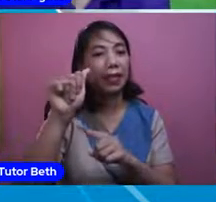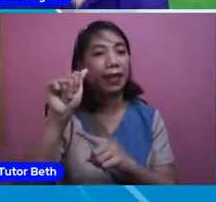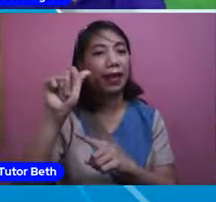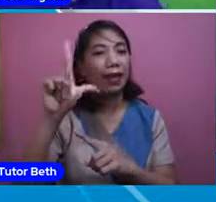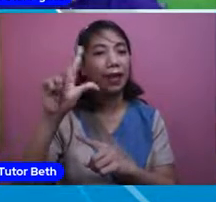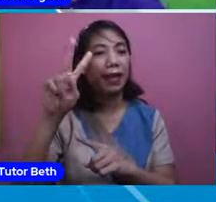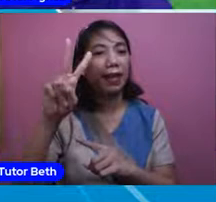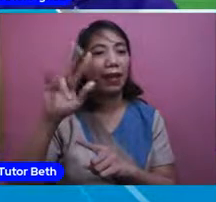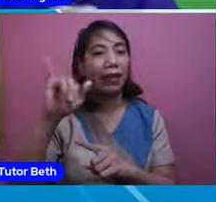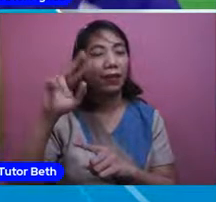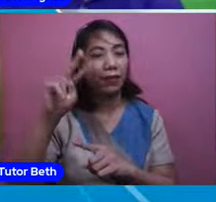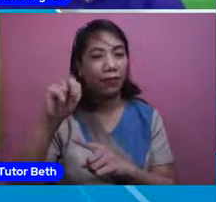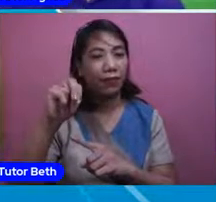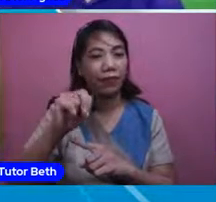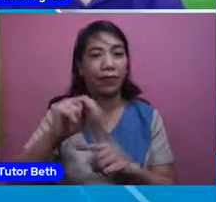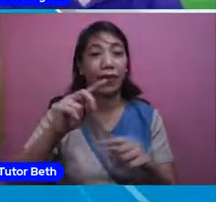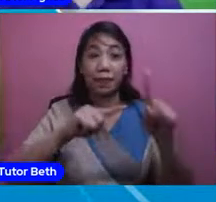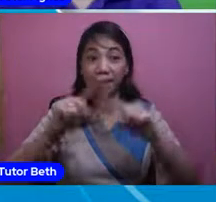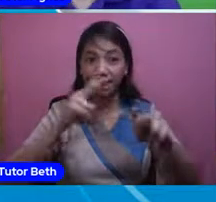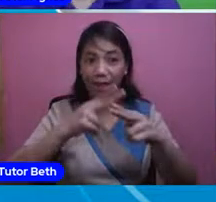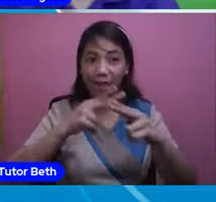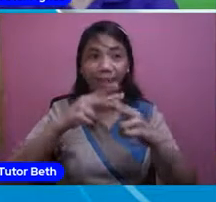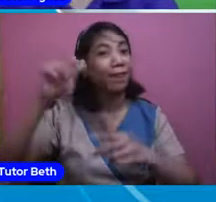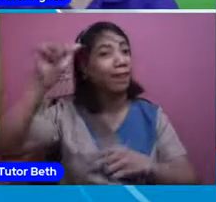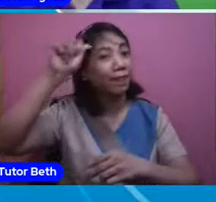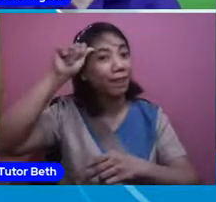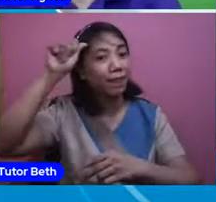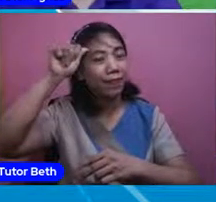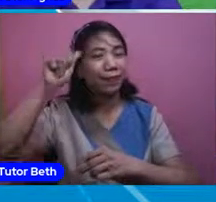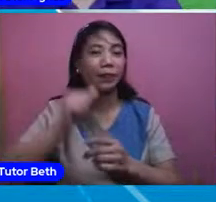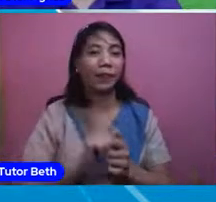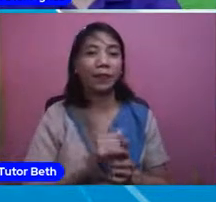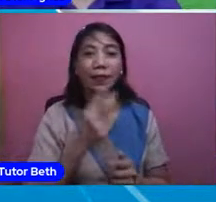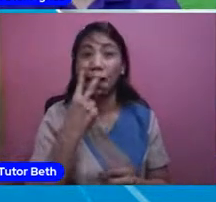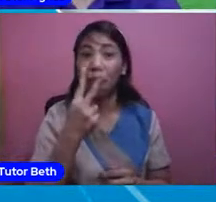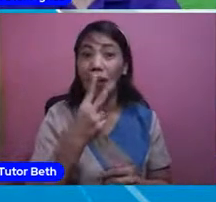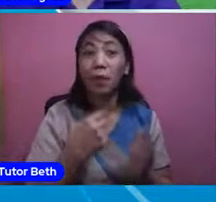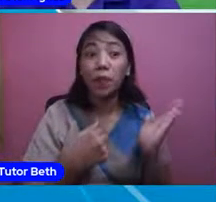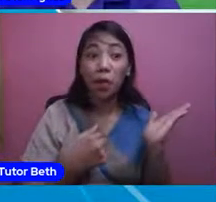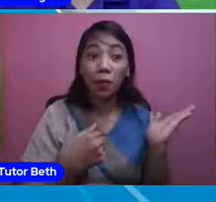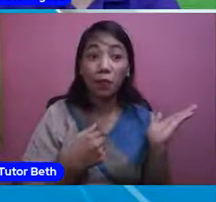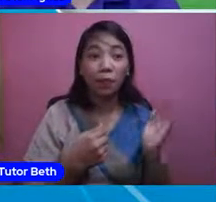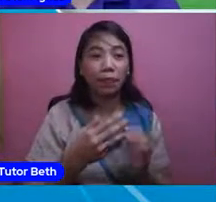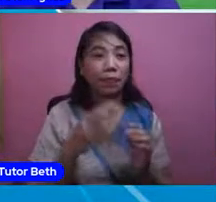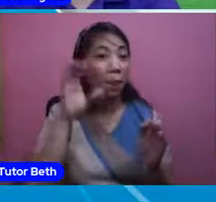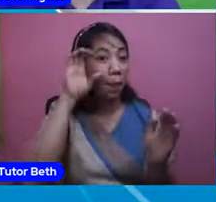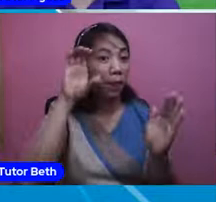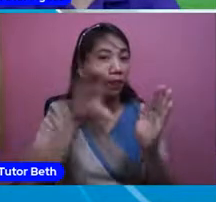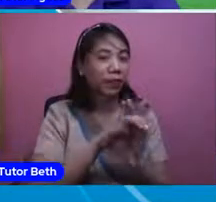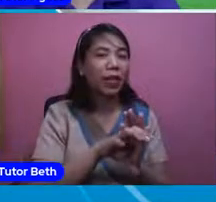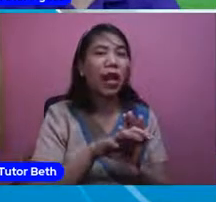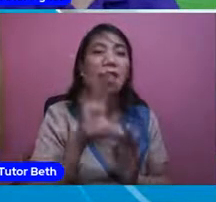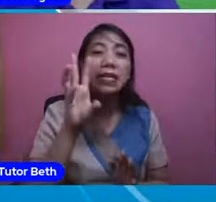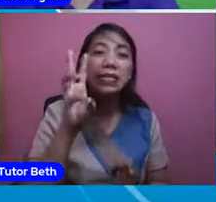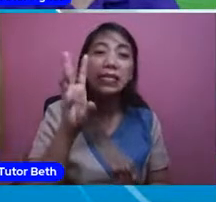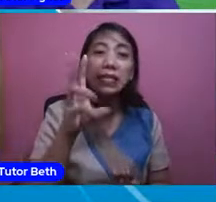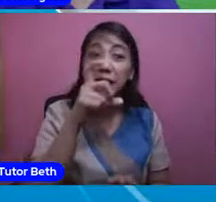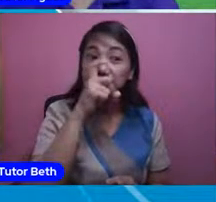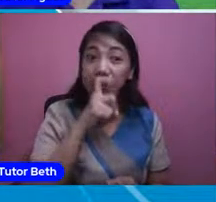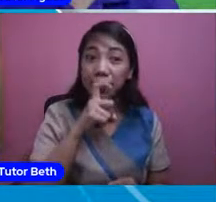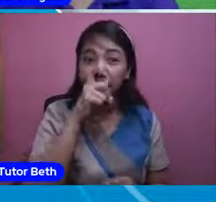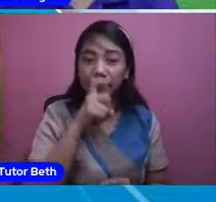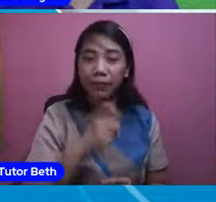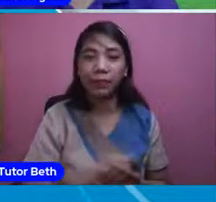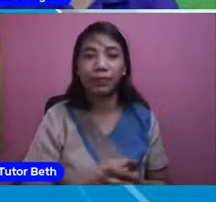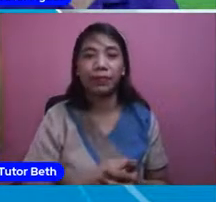Alvin. Kita niyo si Alvin? O sabi, si Alvin daw ay 6 na taong bulang. So, ibig